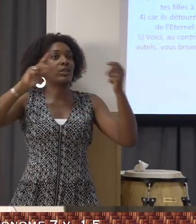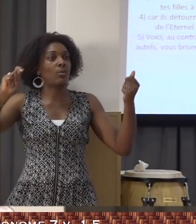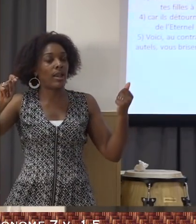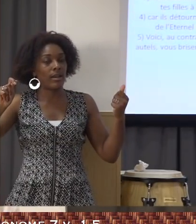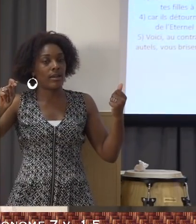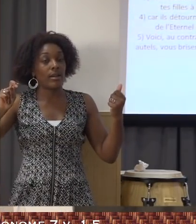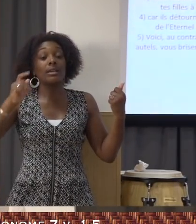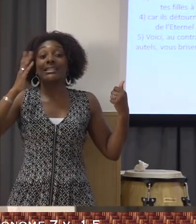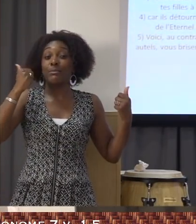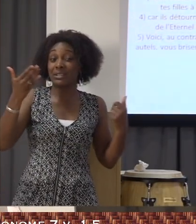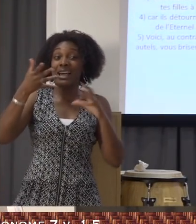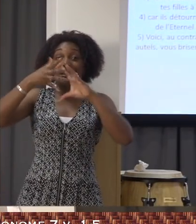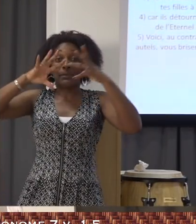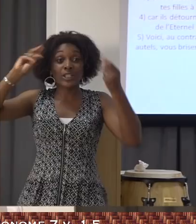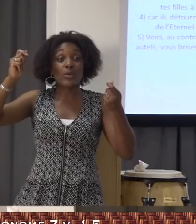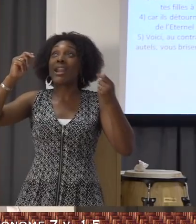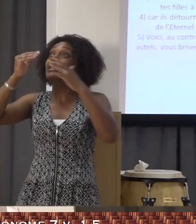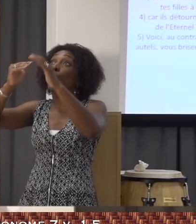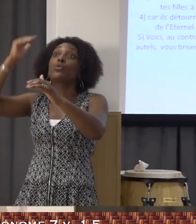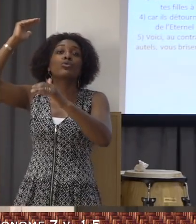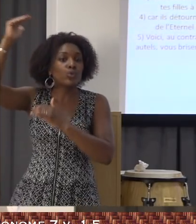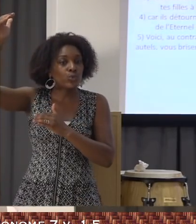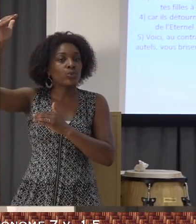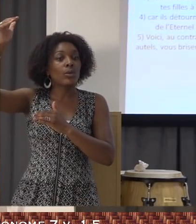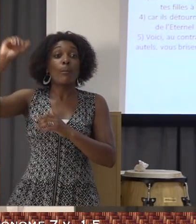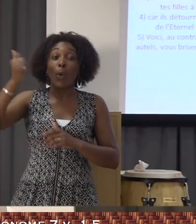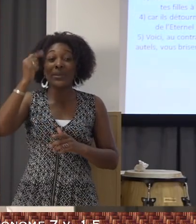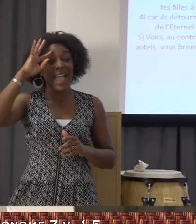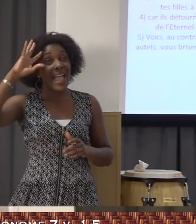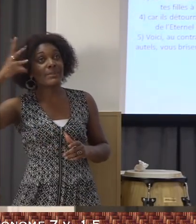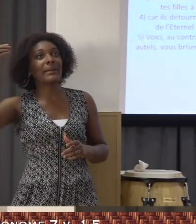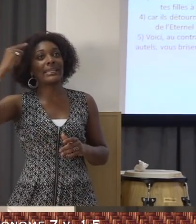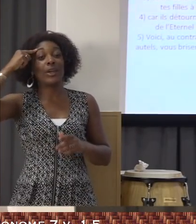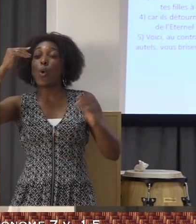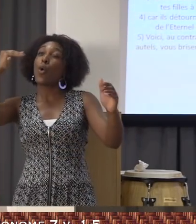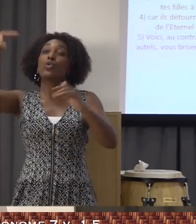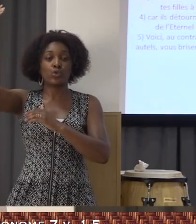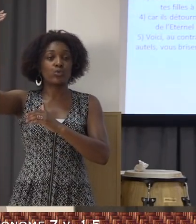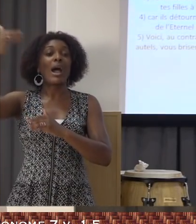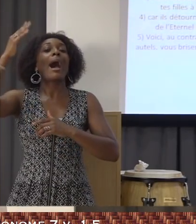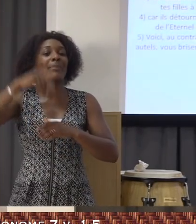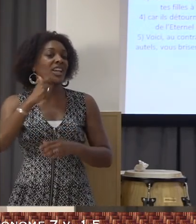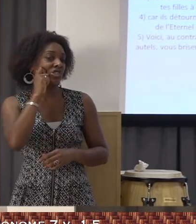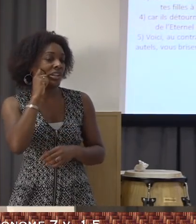spirituel prédomine sur tout. L'esprit domine sur la chair.